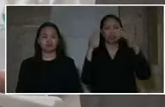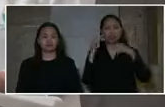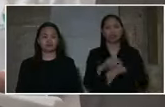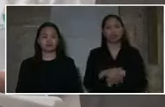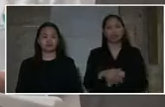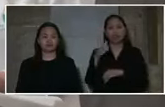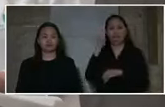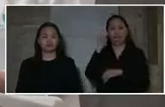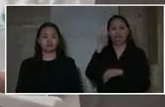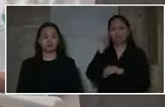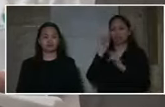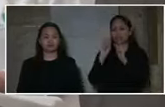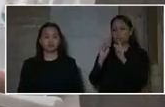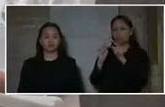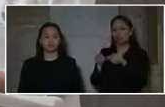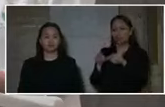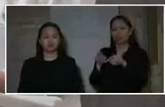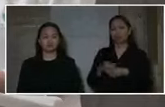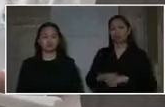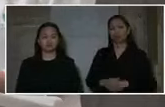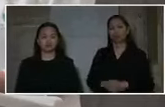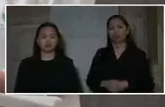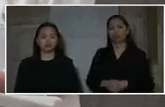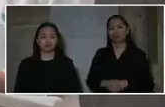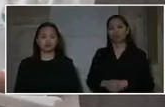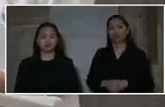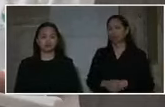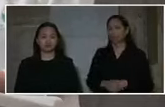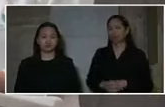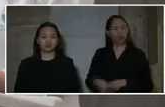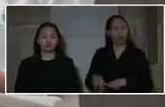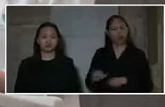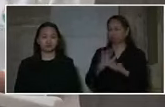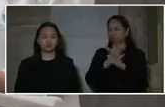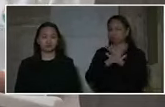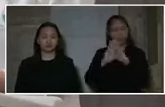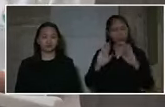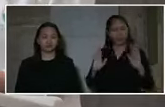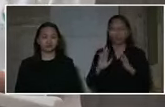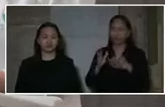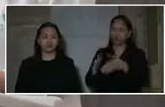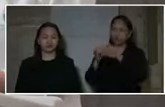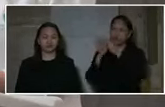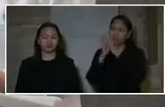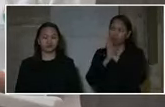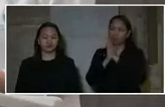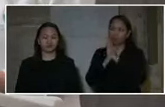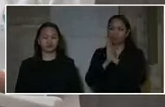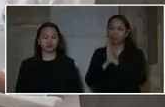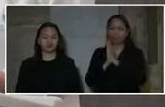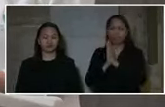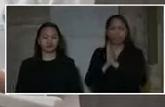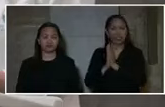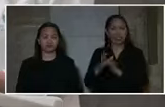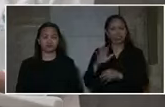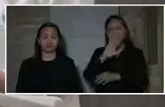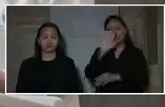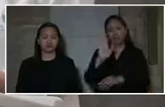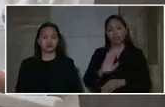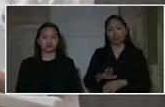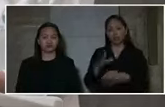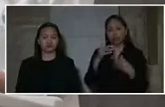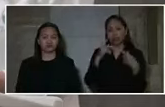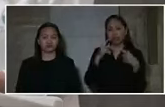Sumagot si Akas, hindi po ako hihingi, hindi ko susubukin